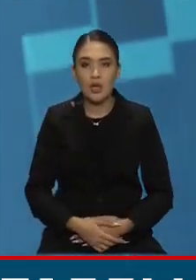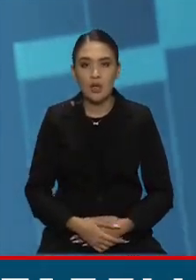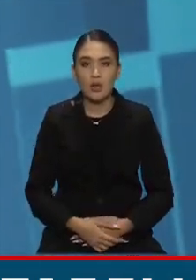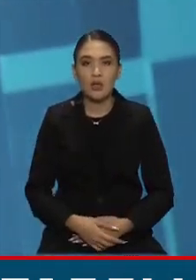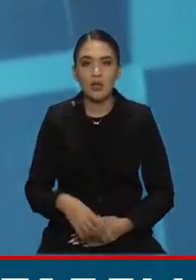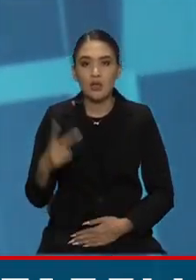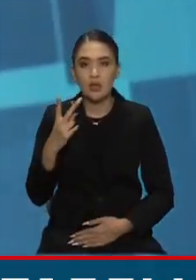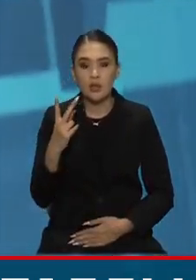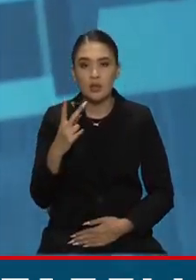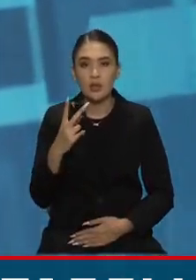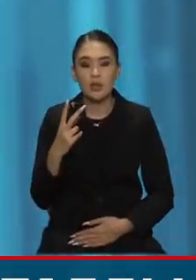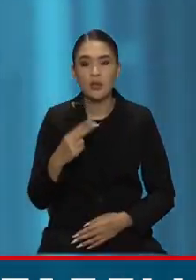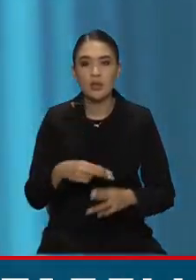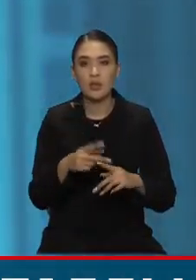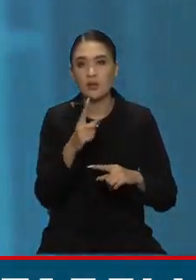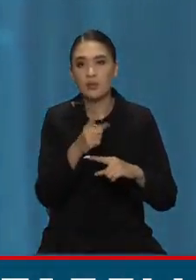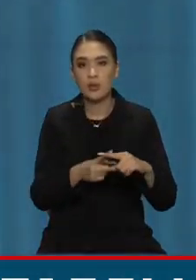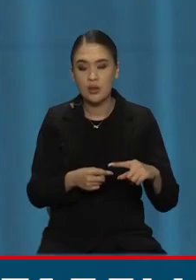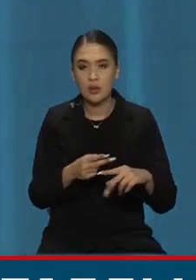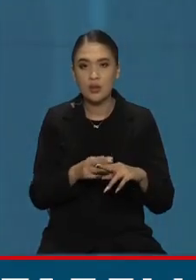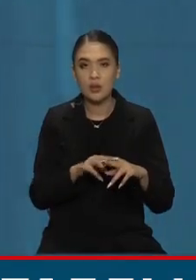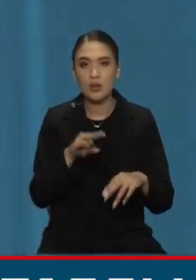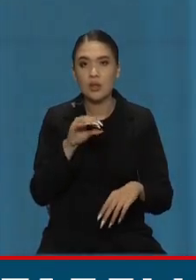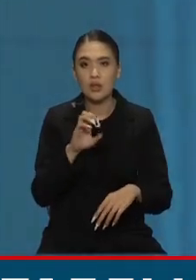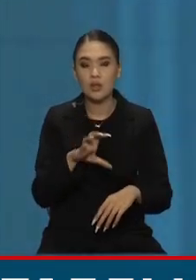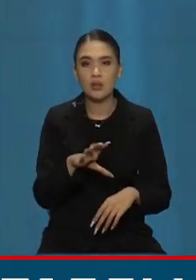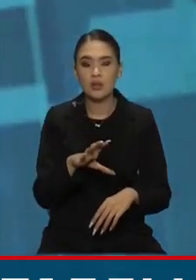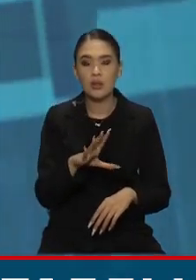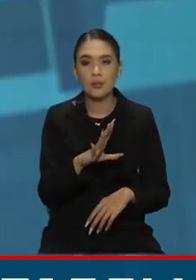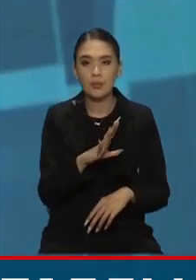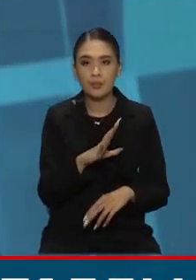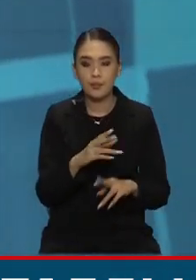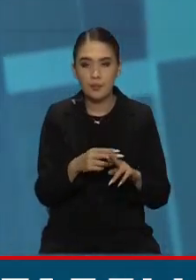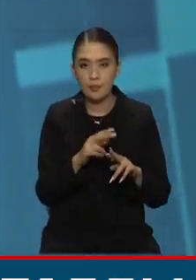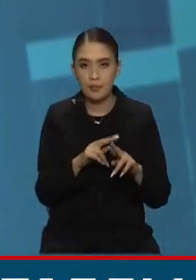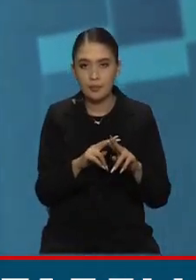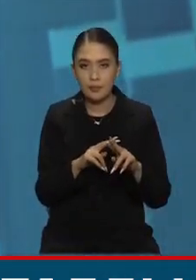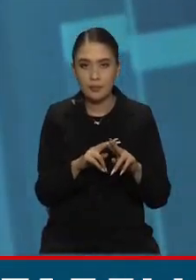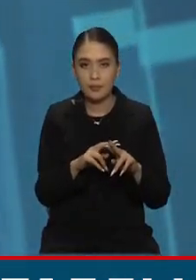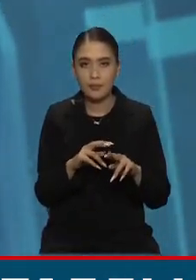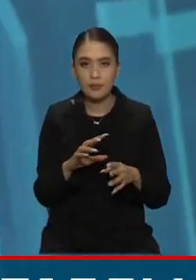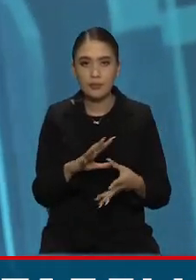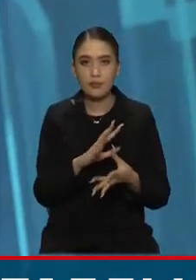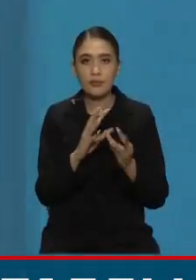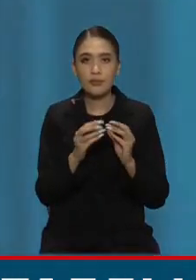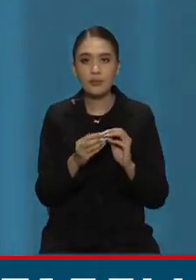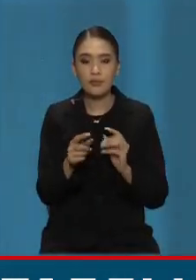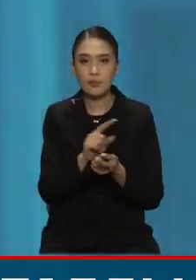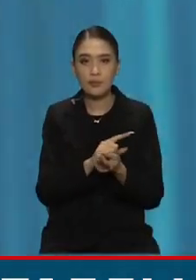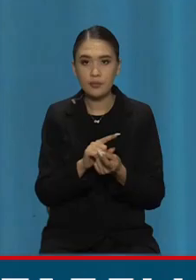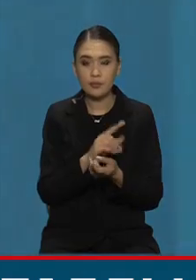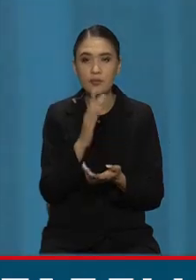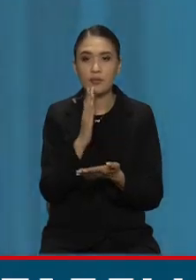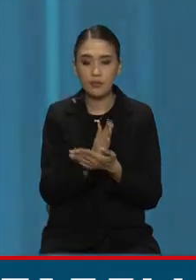екінші кезеңнің бір жартысы мәтіндік тестілеу өтті. Жалпы алғанда әрине өзгерістері бар.